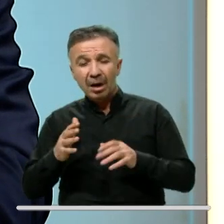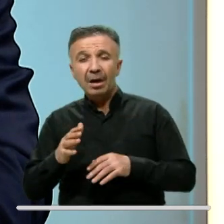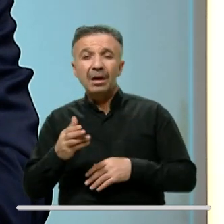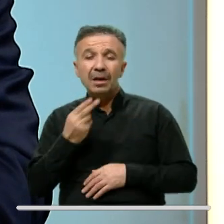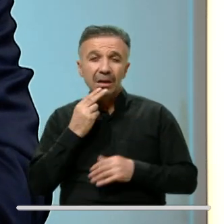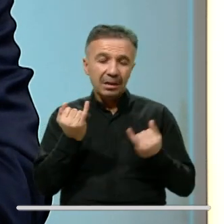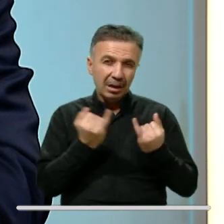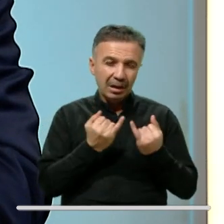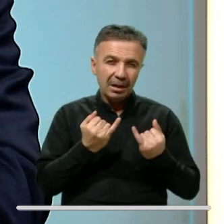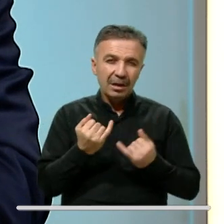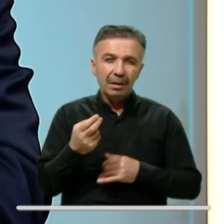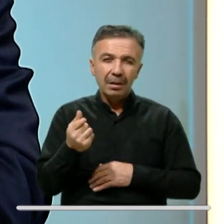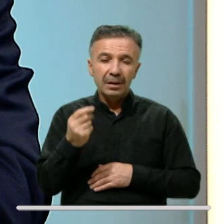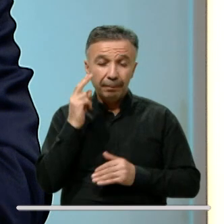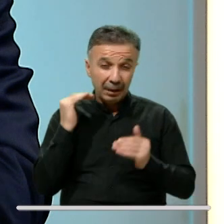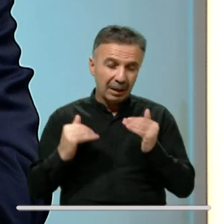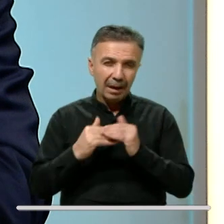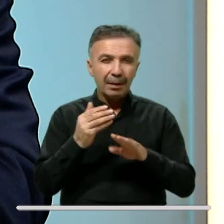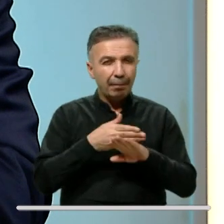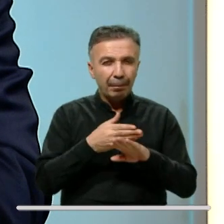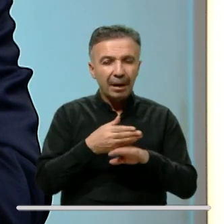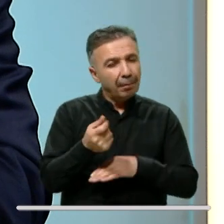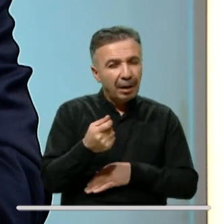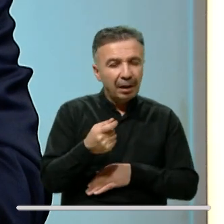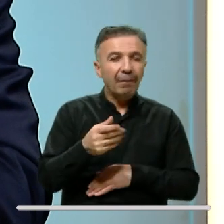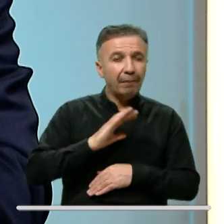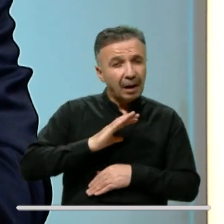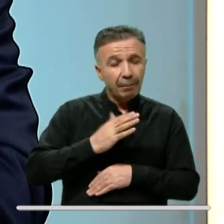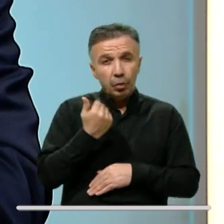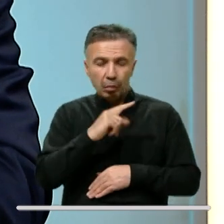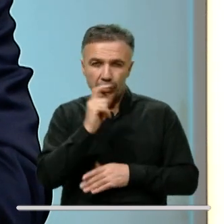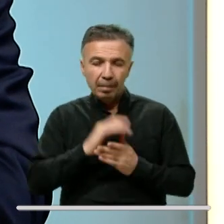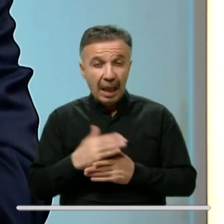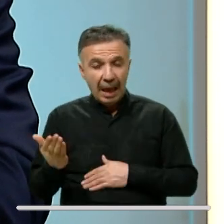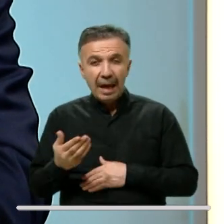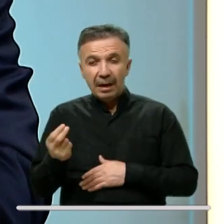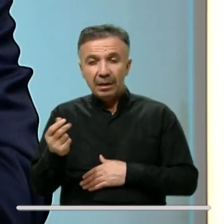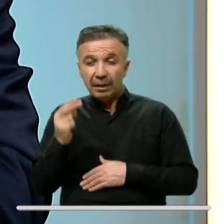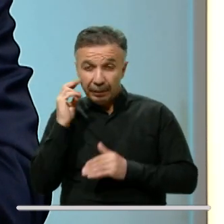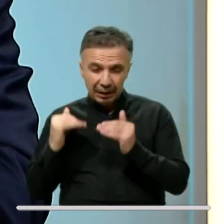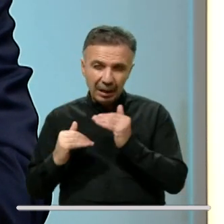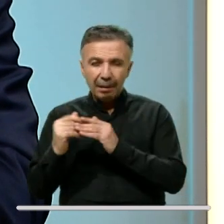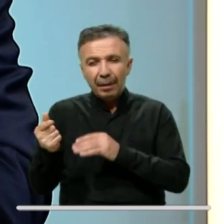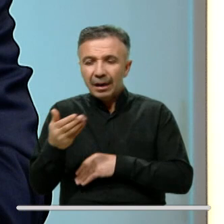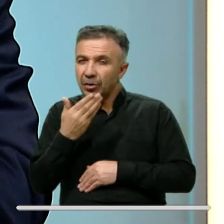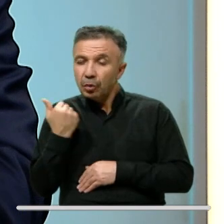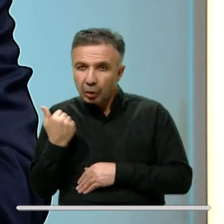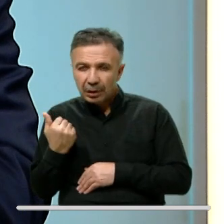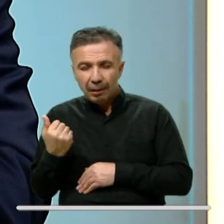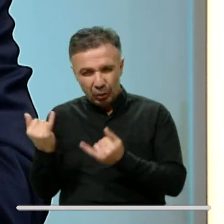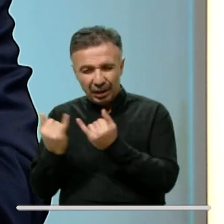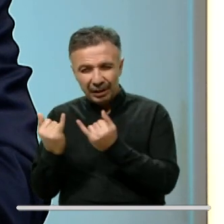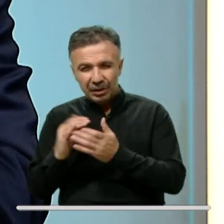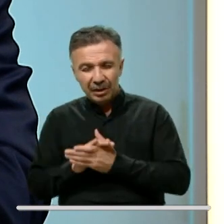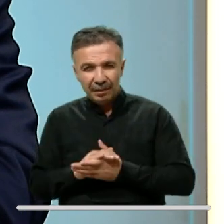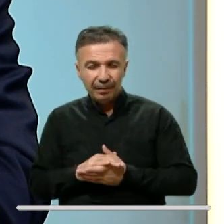nisap miktarı bir parası, malı var mı yok mu? Eğer nisap miktarı bir parası yoksa, yani